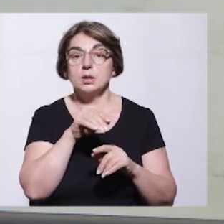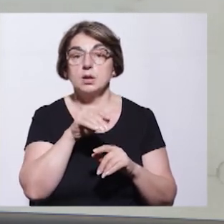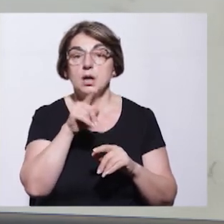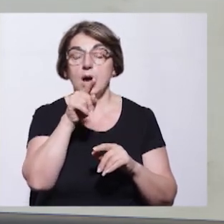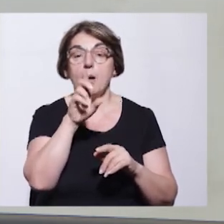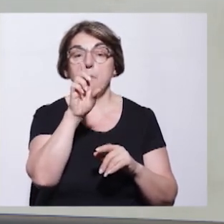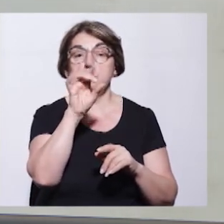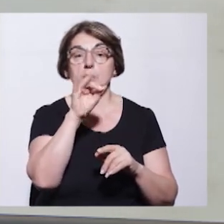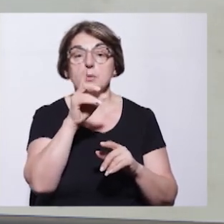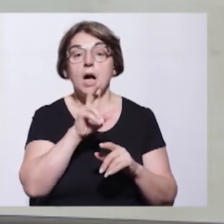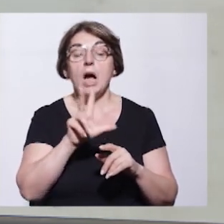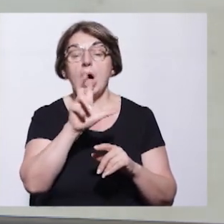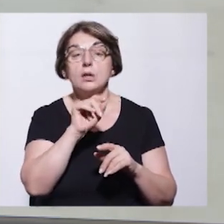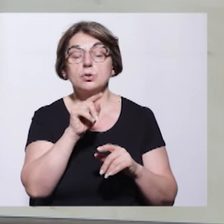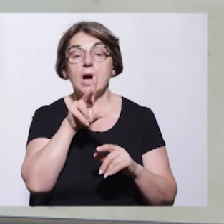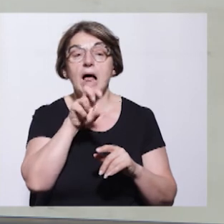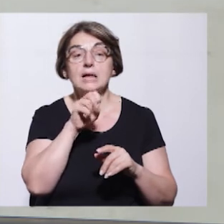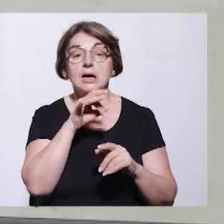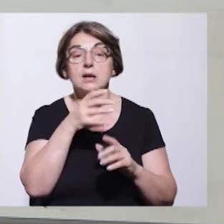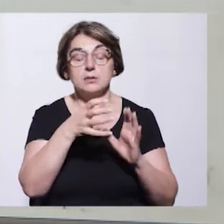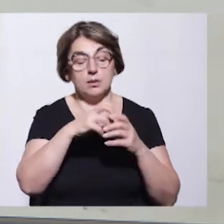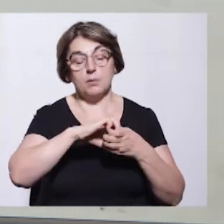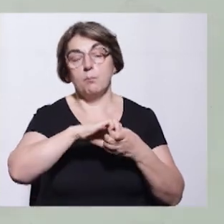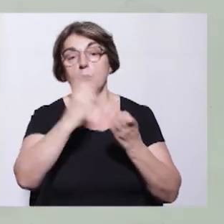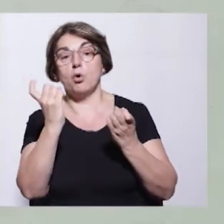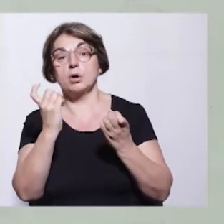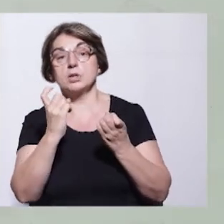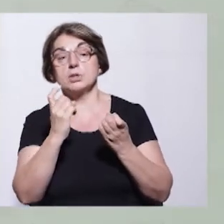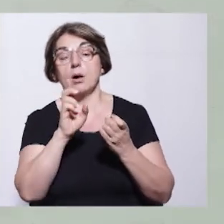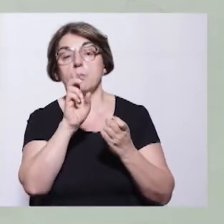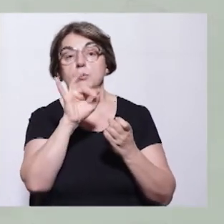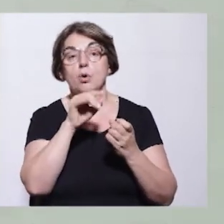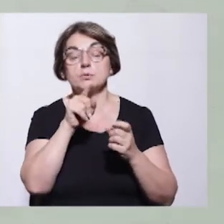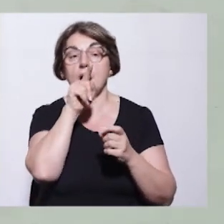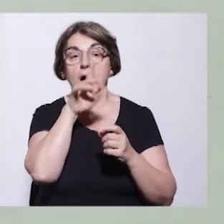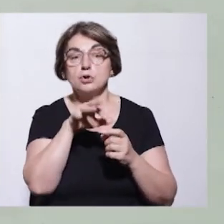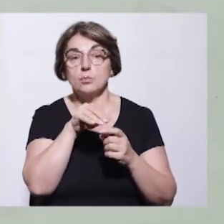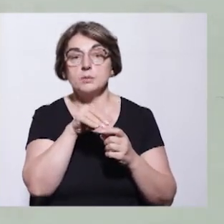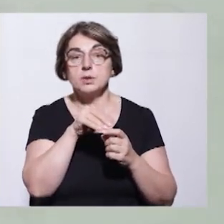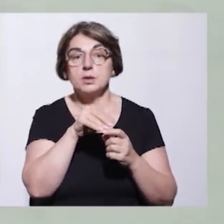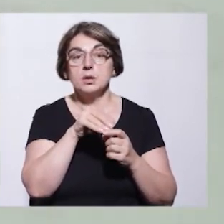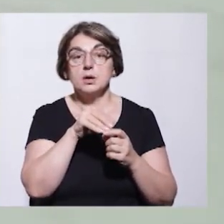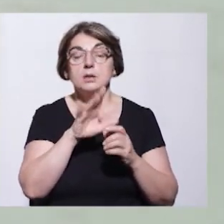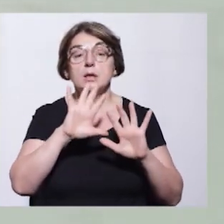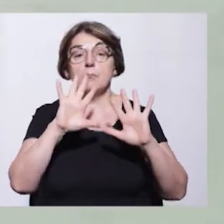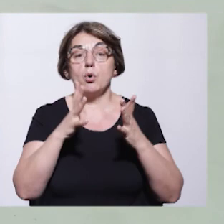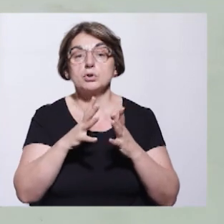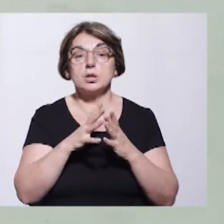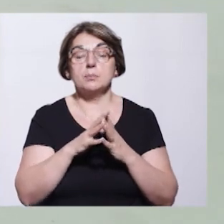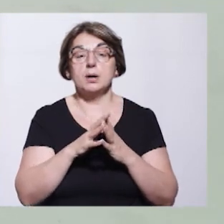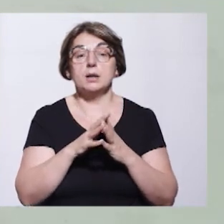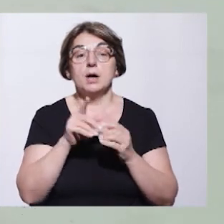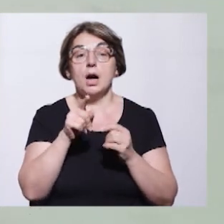ატომი აი ამ ჰალოგენ ალკანებიდან მოგლიჯავს ბრომის ატომებს და